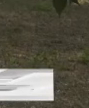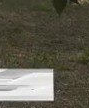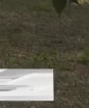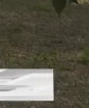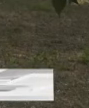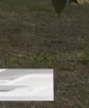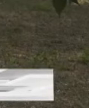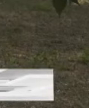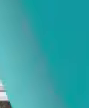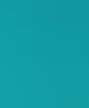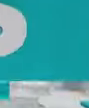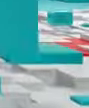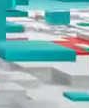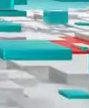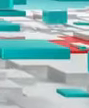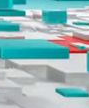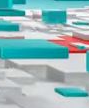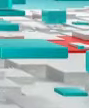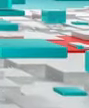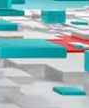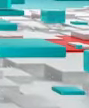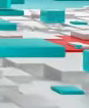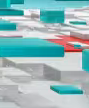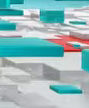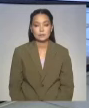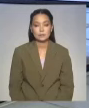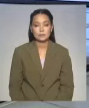жәбірленуші тараптың жанайқайын жеткізем.